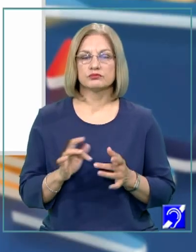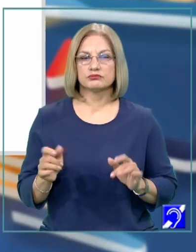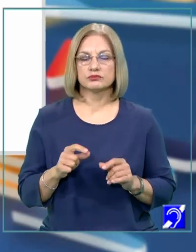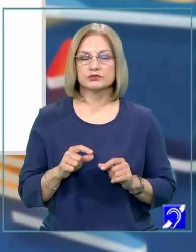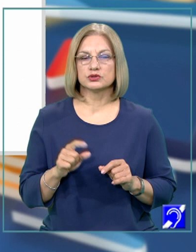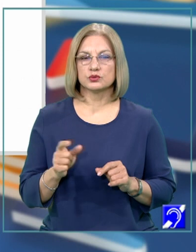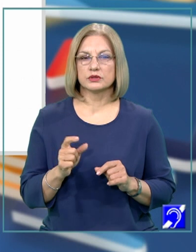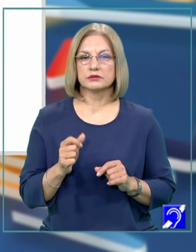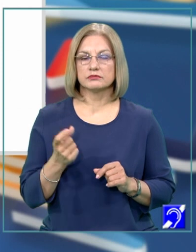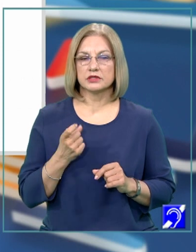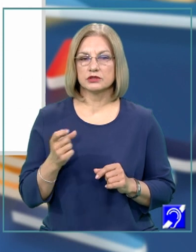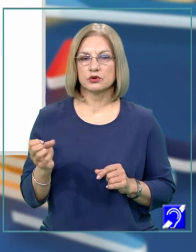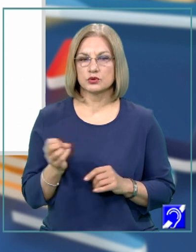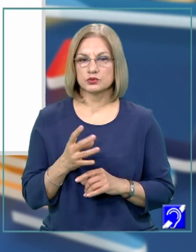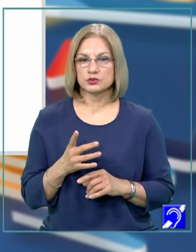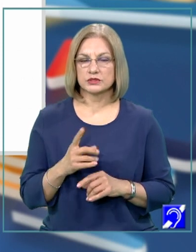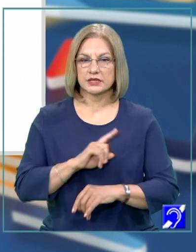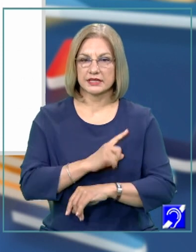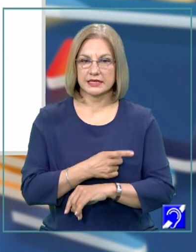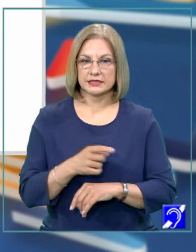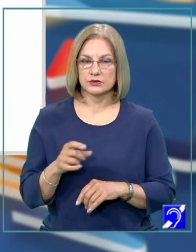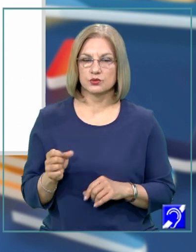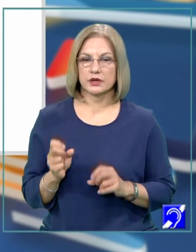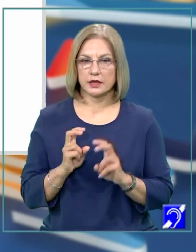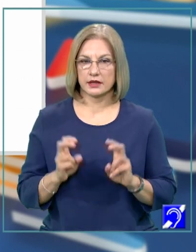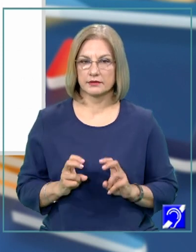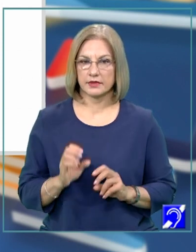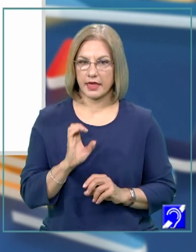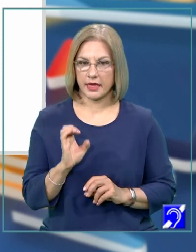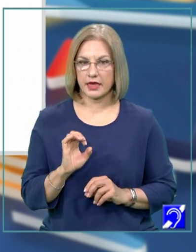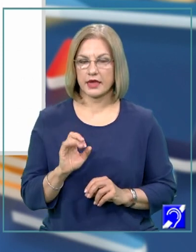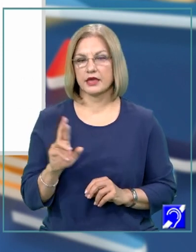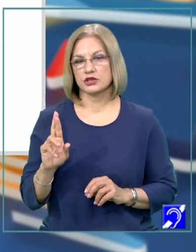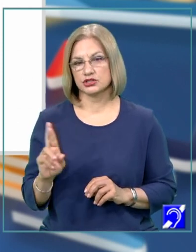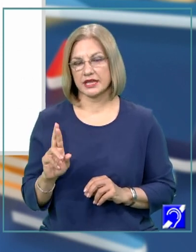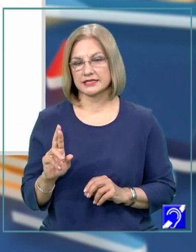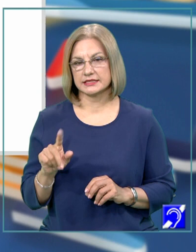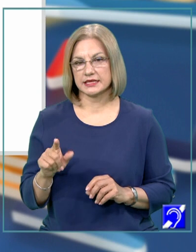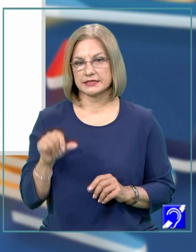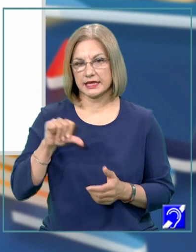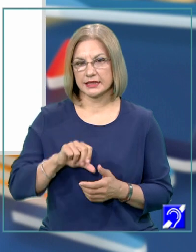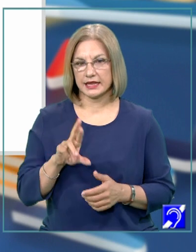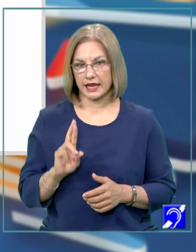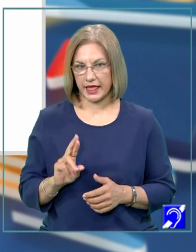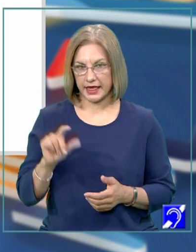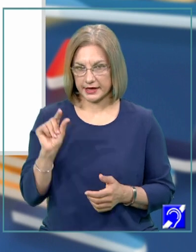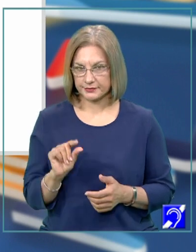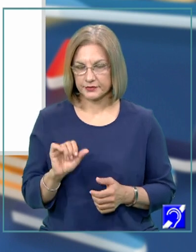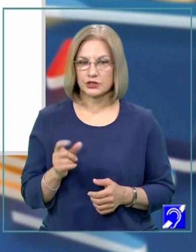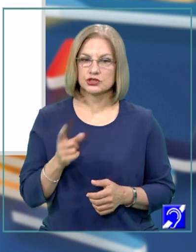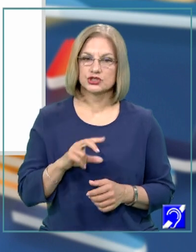format dintr o sursă de tensiune electromotoare e și rezistență internă aer și un